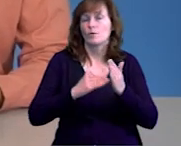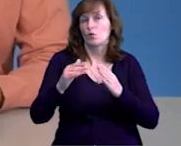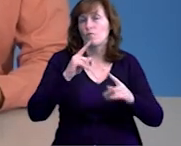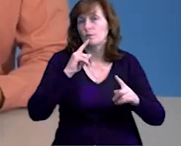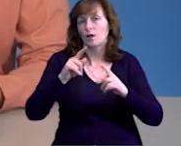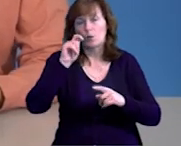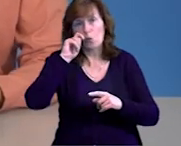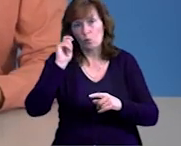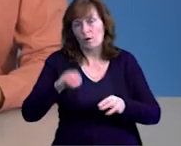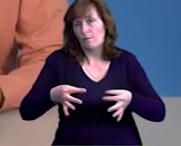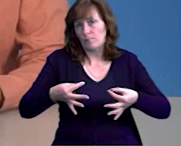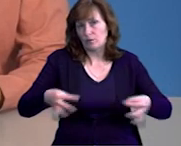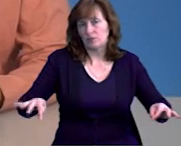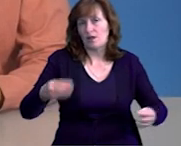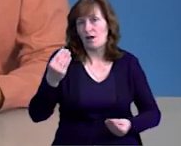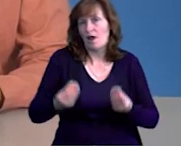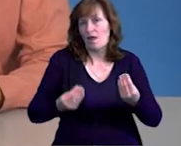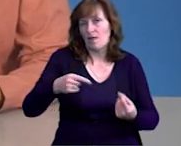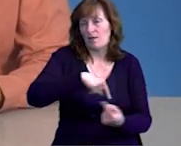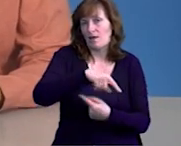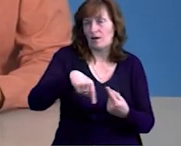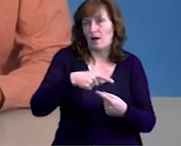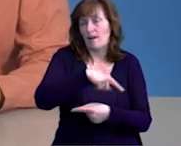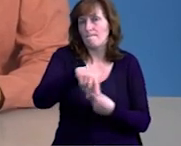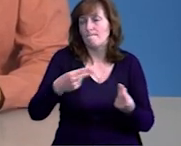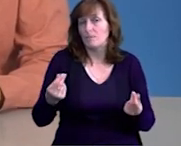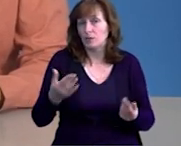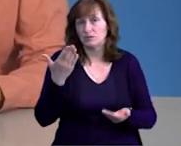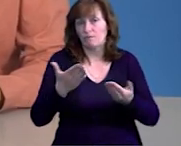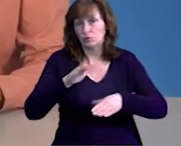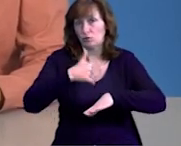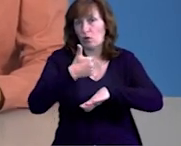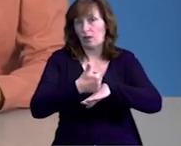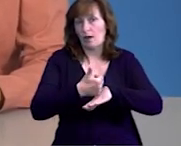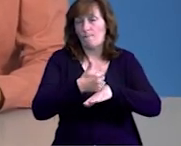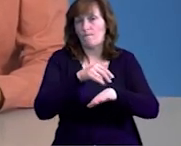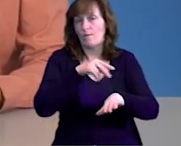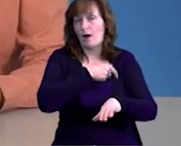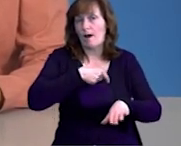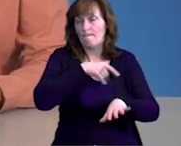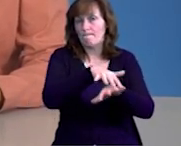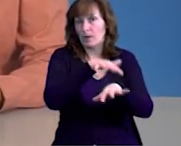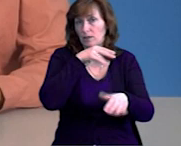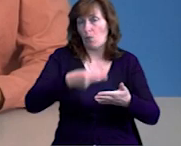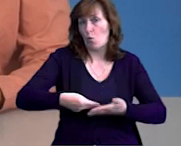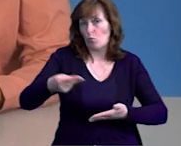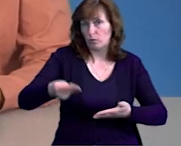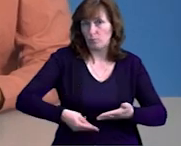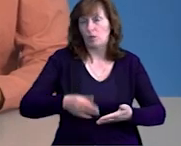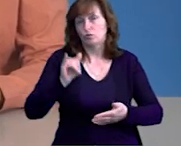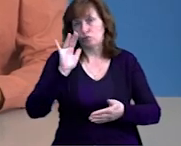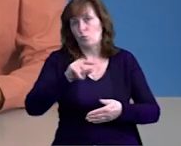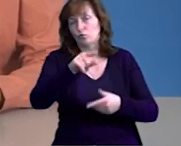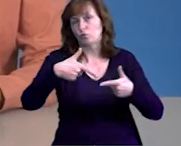Верховна Рада України легалізувала гральний бізнес. Якщо законопроект підпише голова парламенту і президент, у готелях можуть з'явитися казино